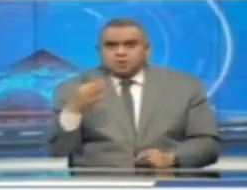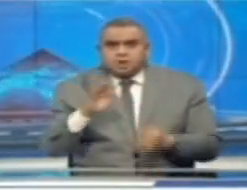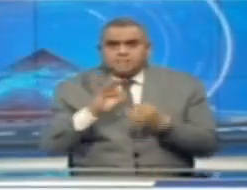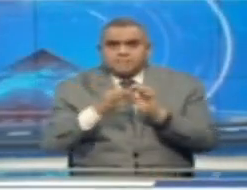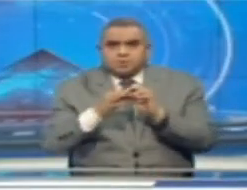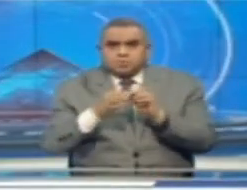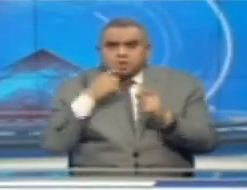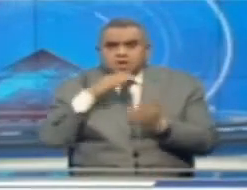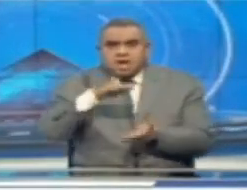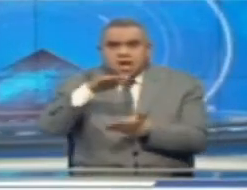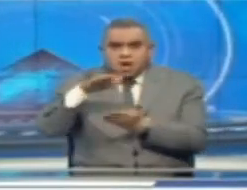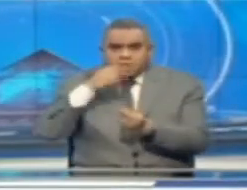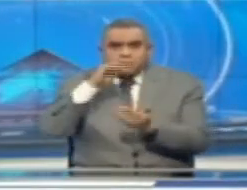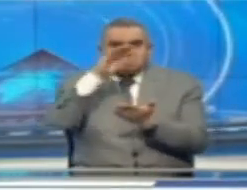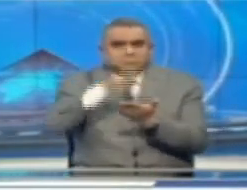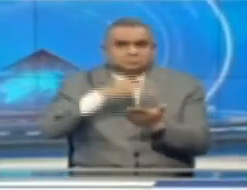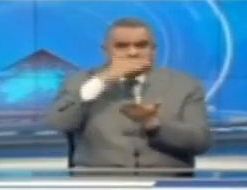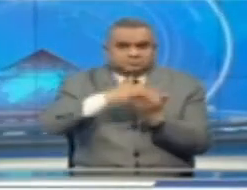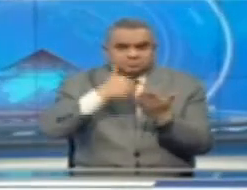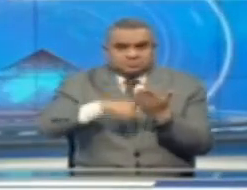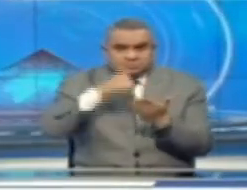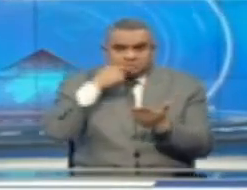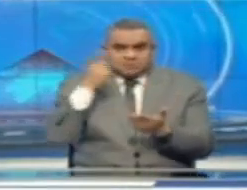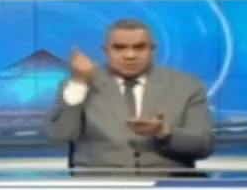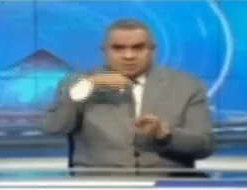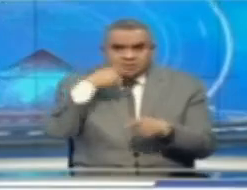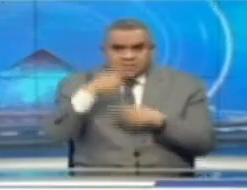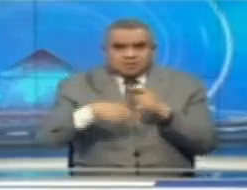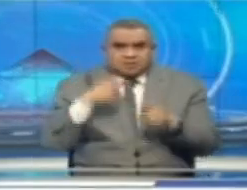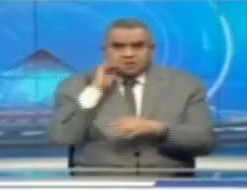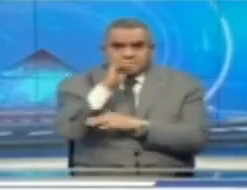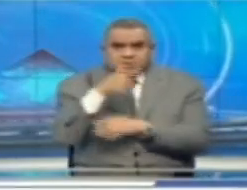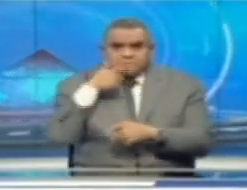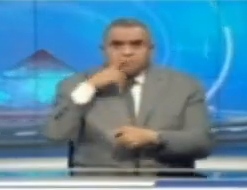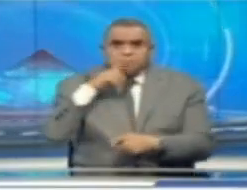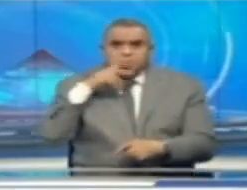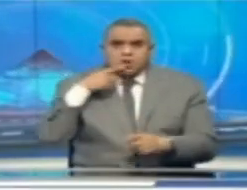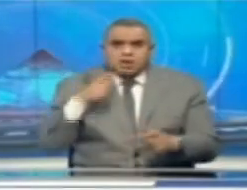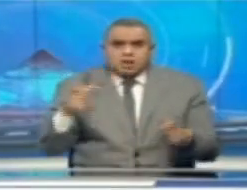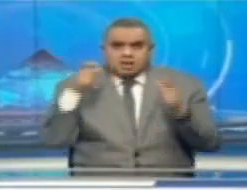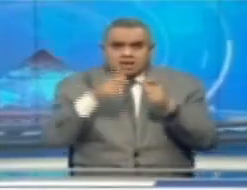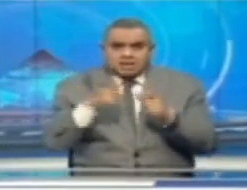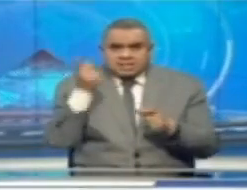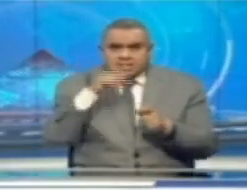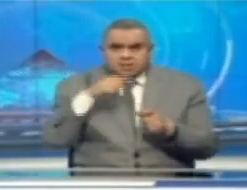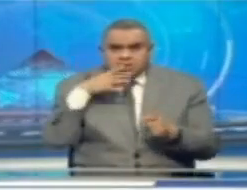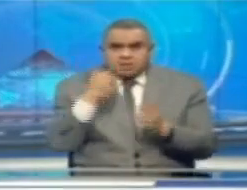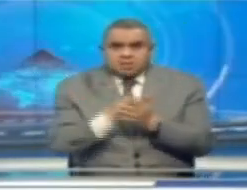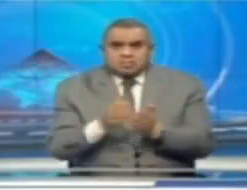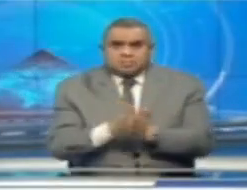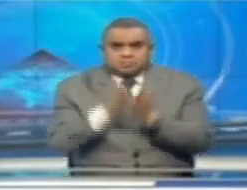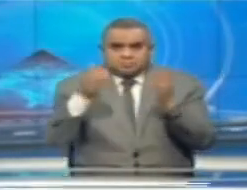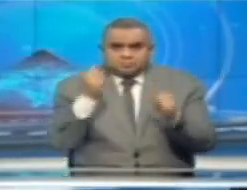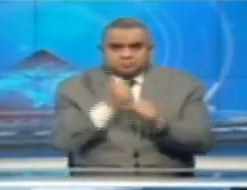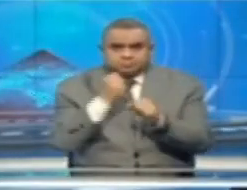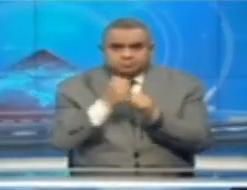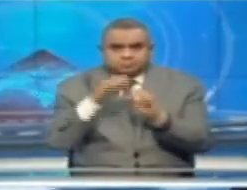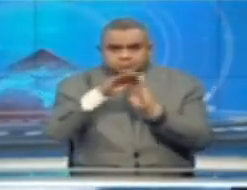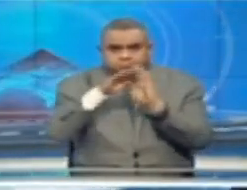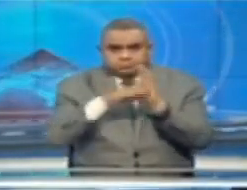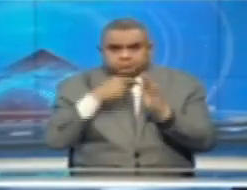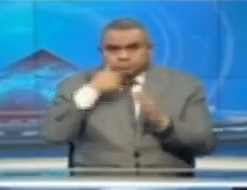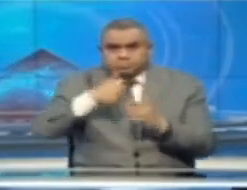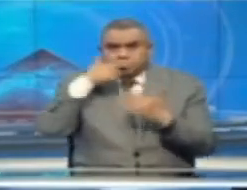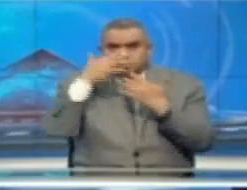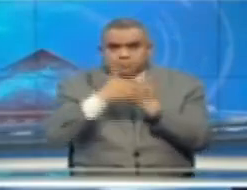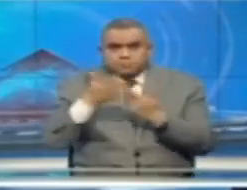234 مليون أسطوانة بوتاجاز سنويا. جاء ذلك خلال رئاسة الملا للاجتماع الدوري لاستعراض أعمال ونسب التقدم في